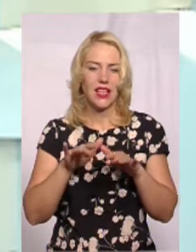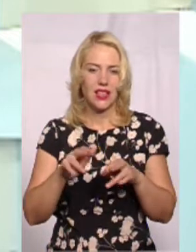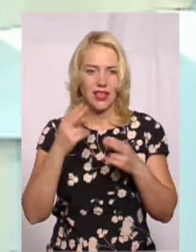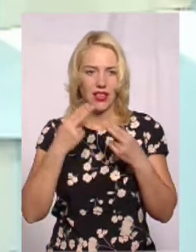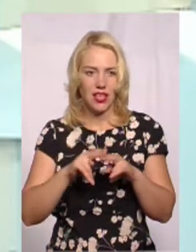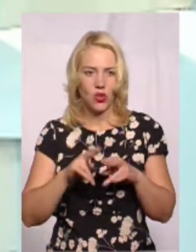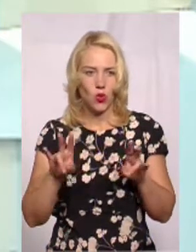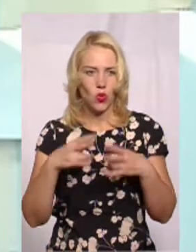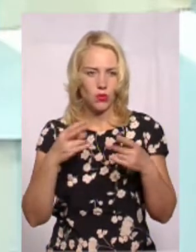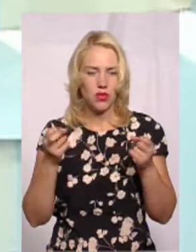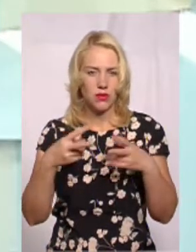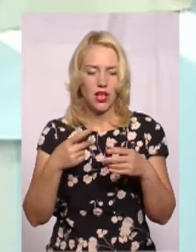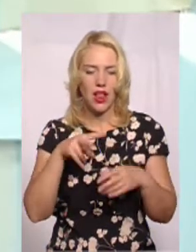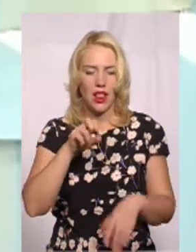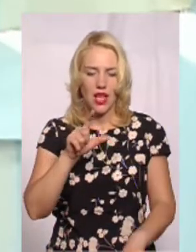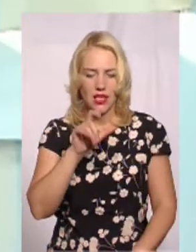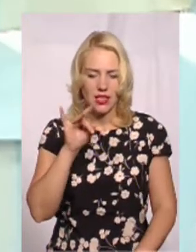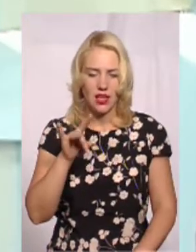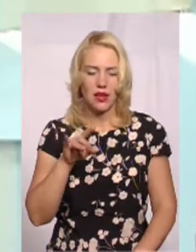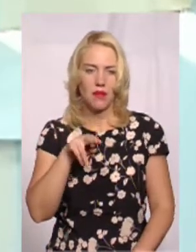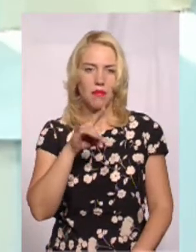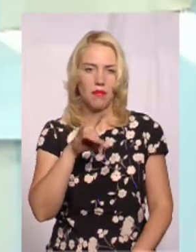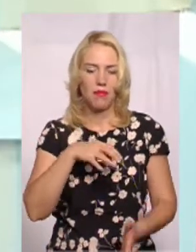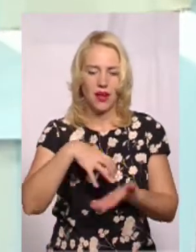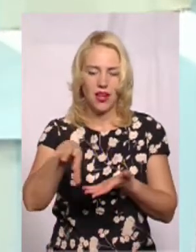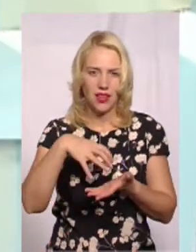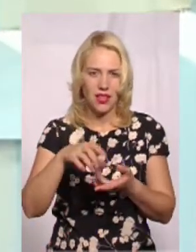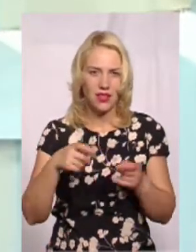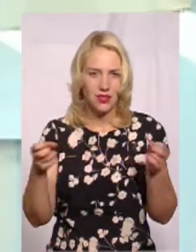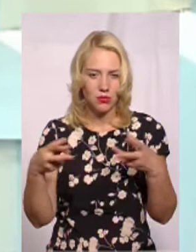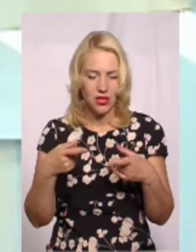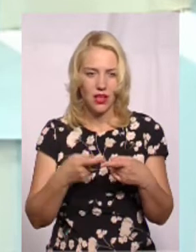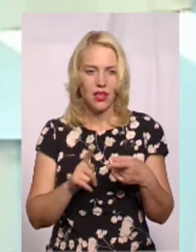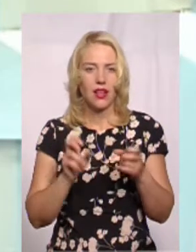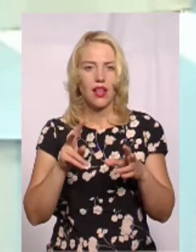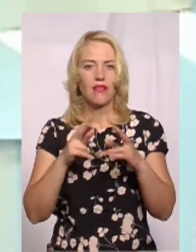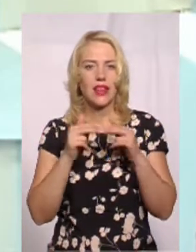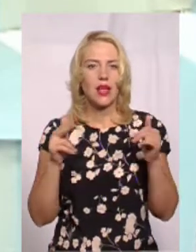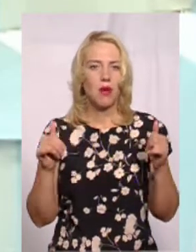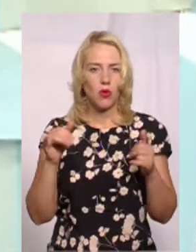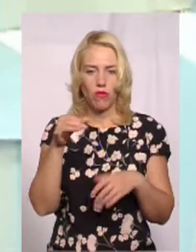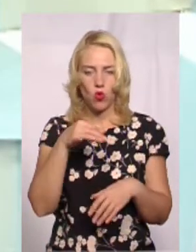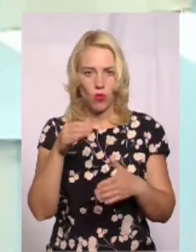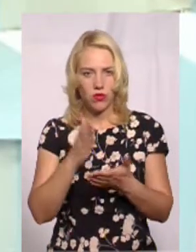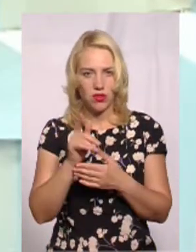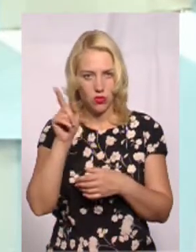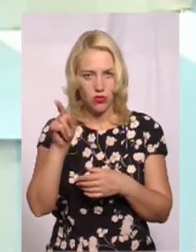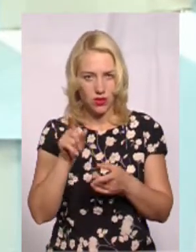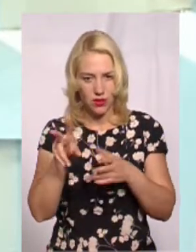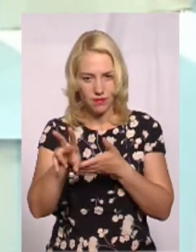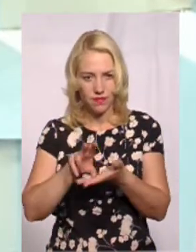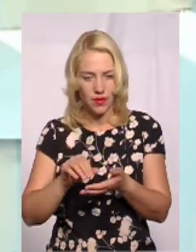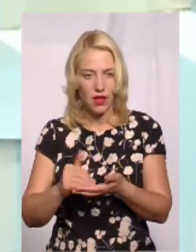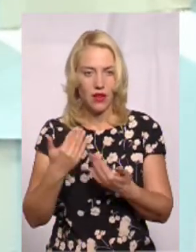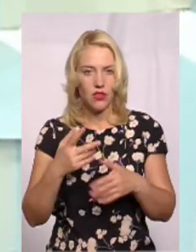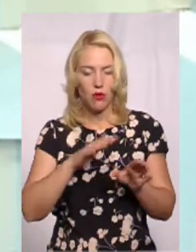лазерним принтерами, з різаками. Тобто, як є в деяких інших, в Дніпропетровській області відкрили. І, власне, бачите,